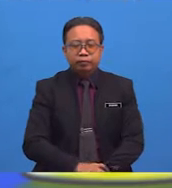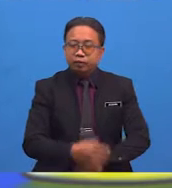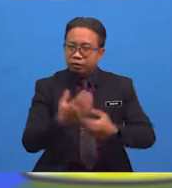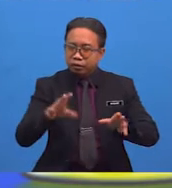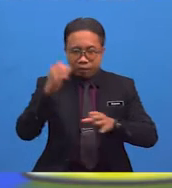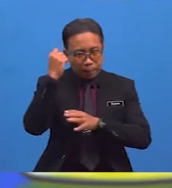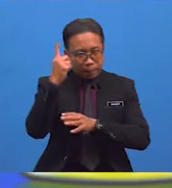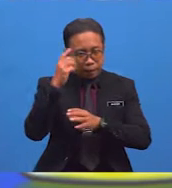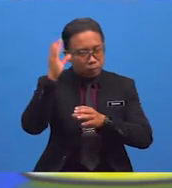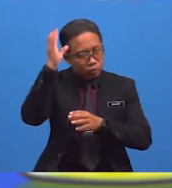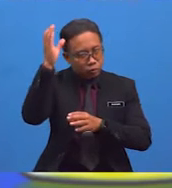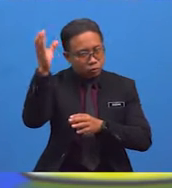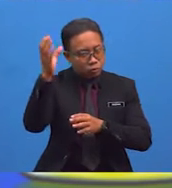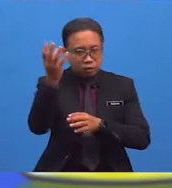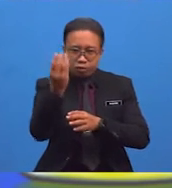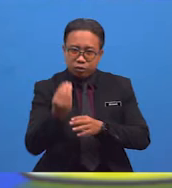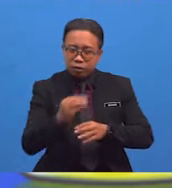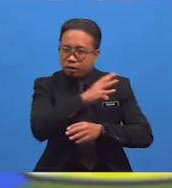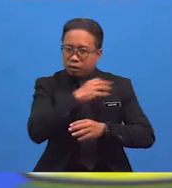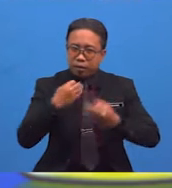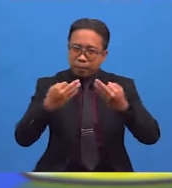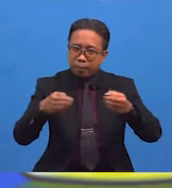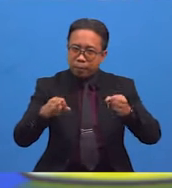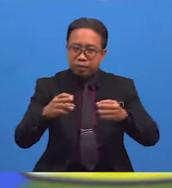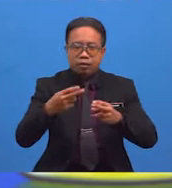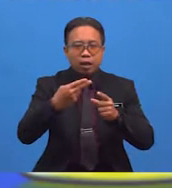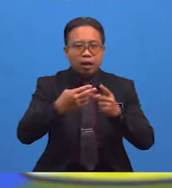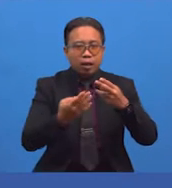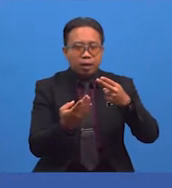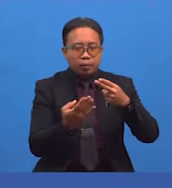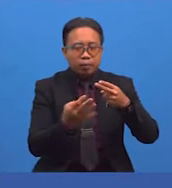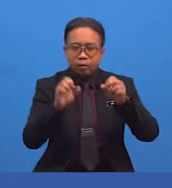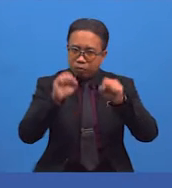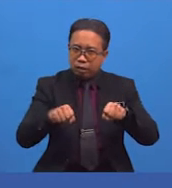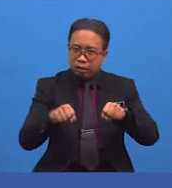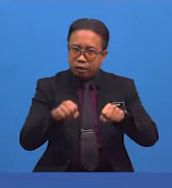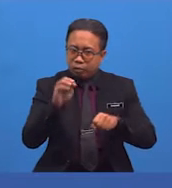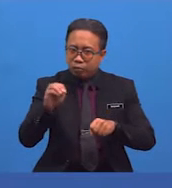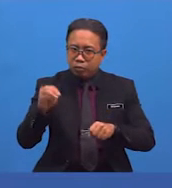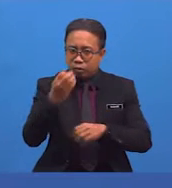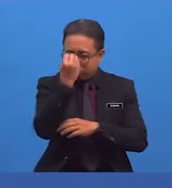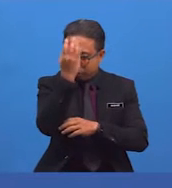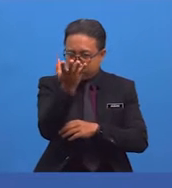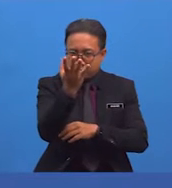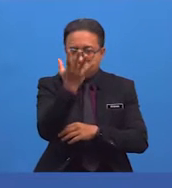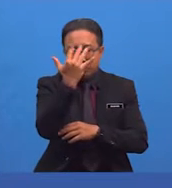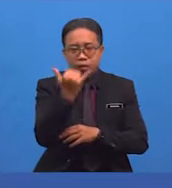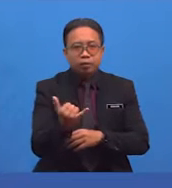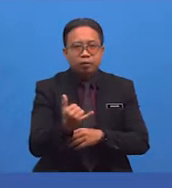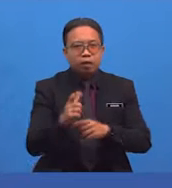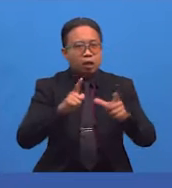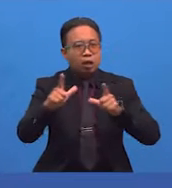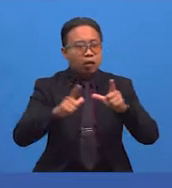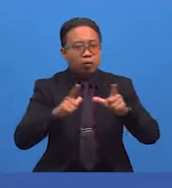Setelah memahami konsep penyerapan dan pembebasan haba tadi, bolehkah murid-murid jelaskan